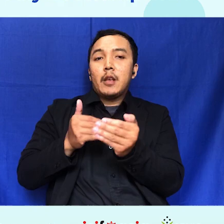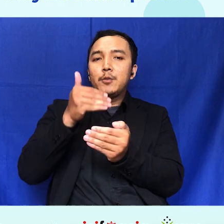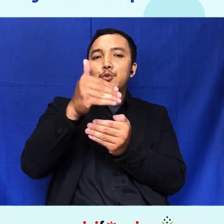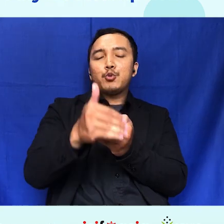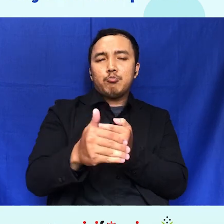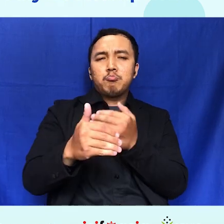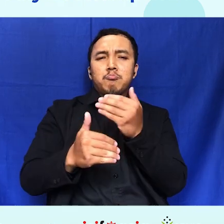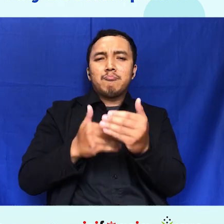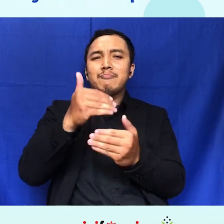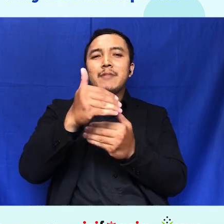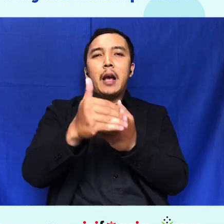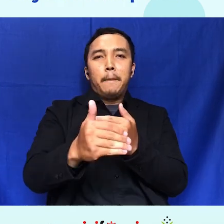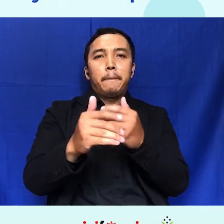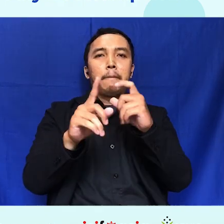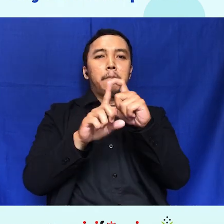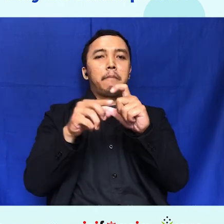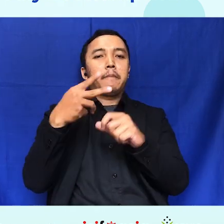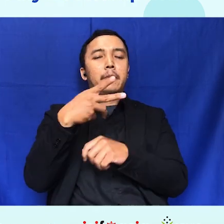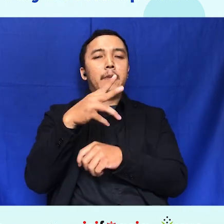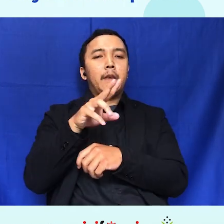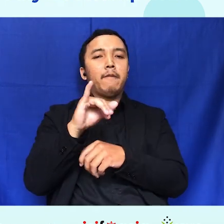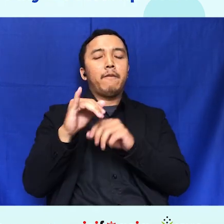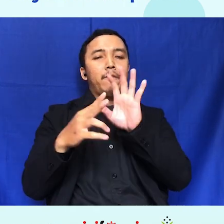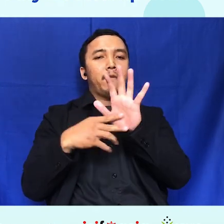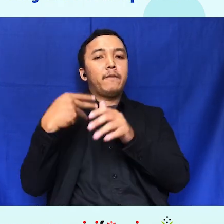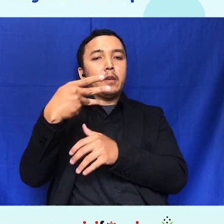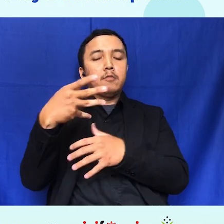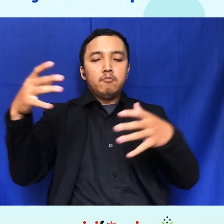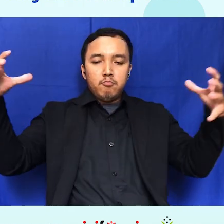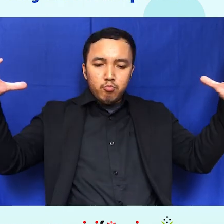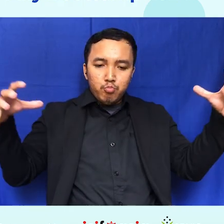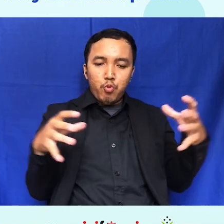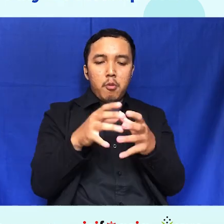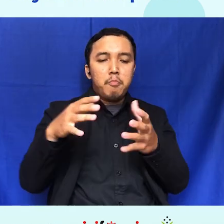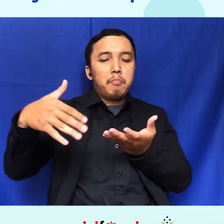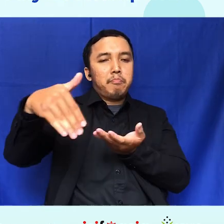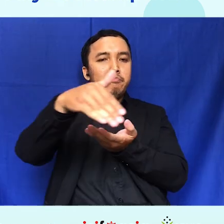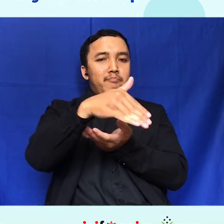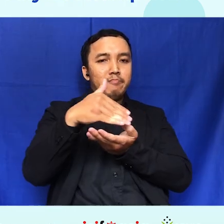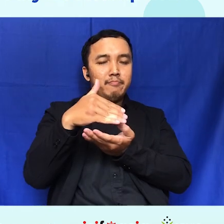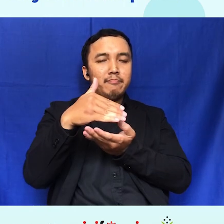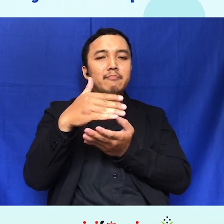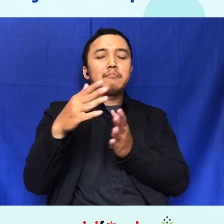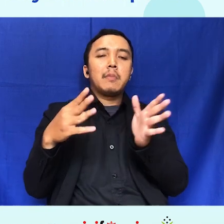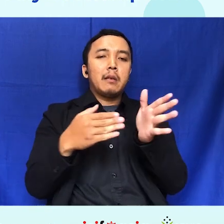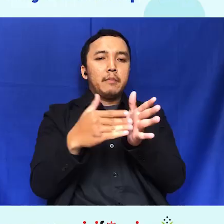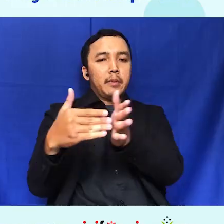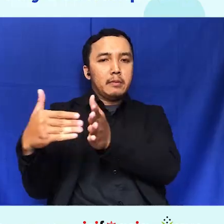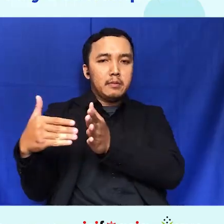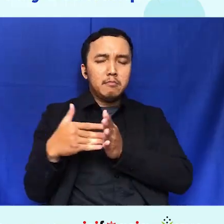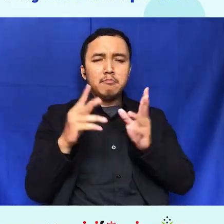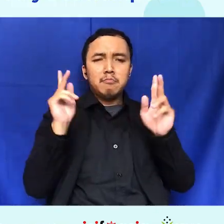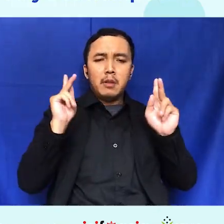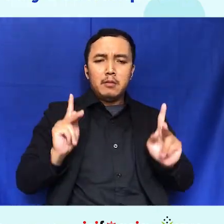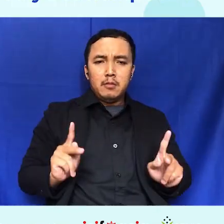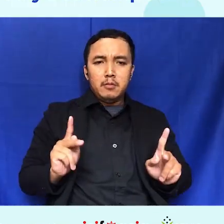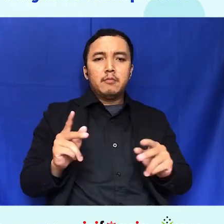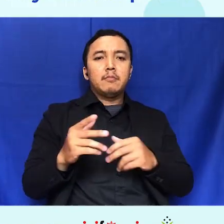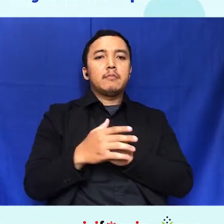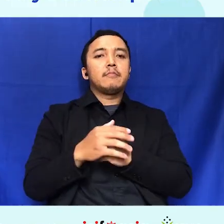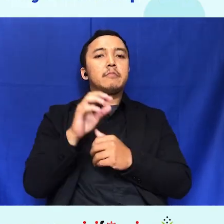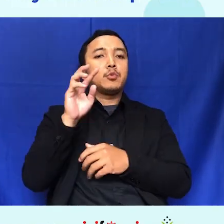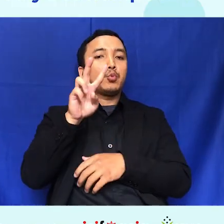Selanjutnya, pada tahap define, kami mengumpulkan seluruh masalah, mengaitkan permasalahan tersebut dengan sukses criterion dari WCAG